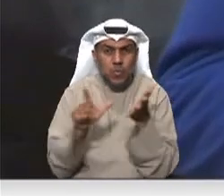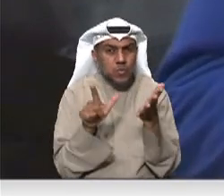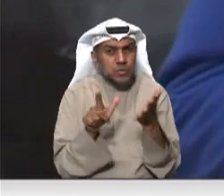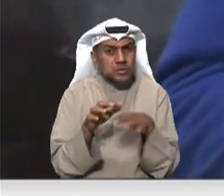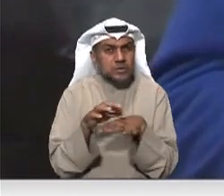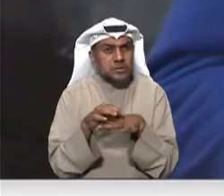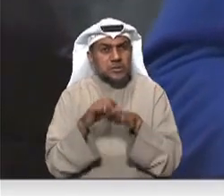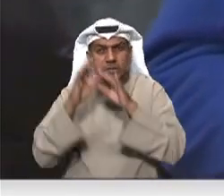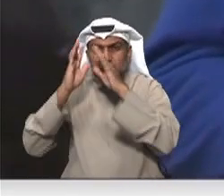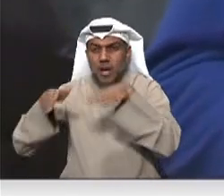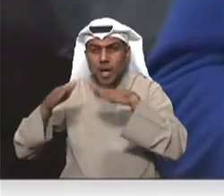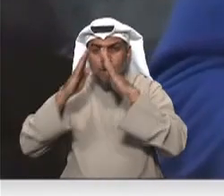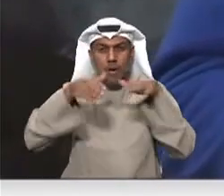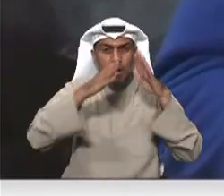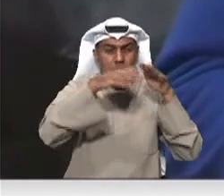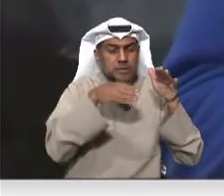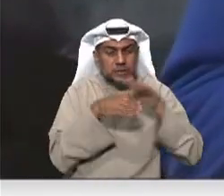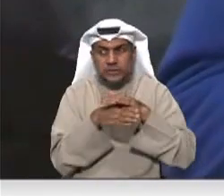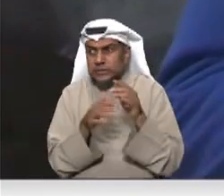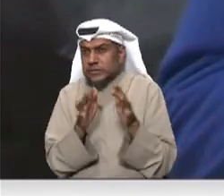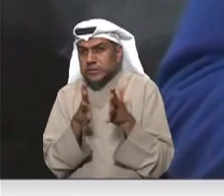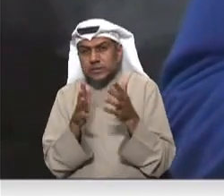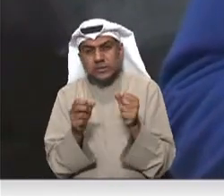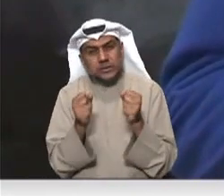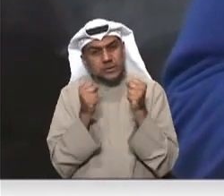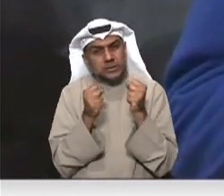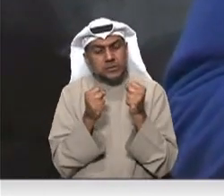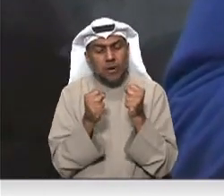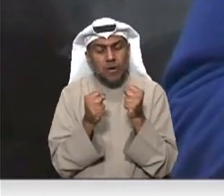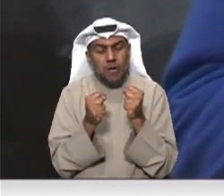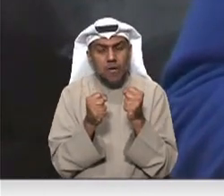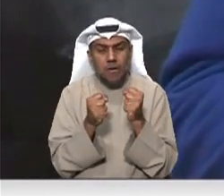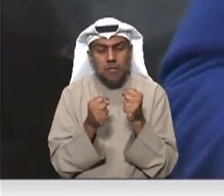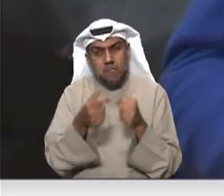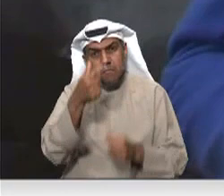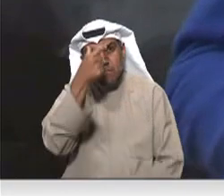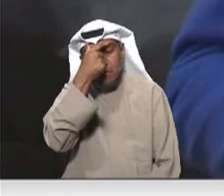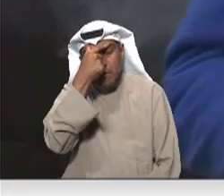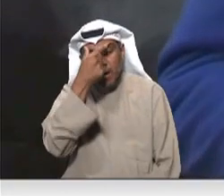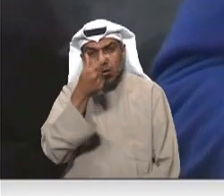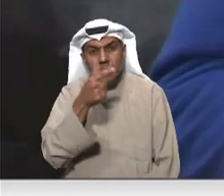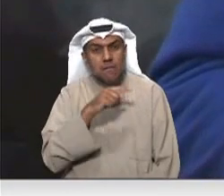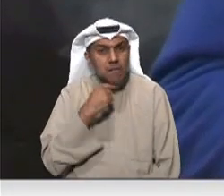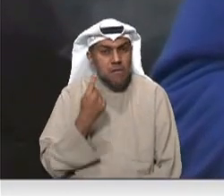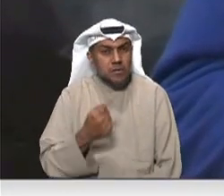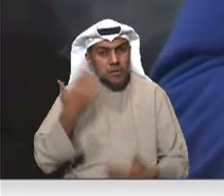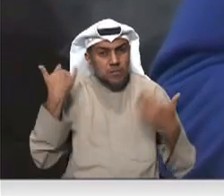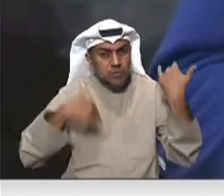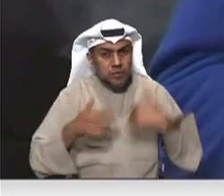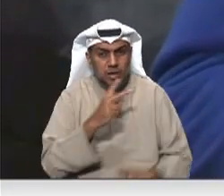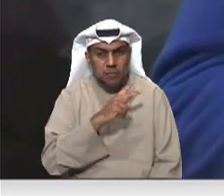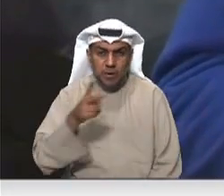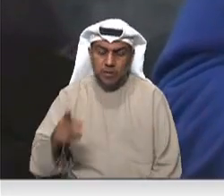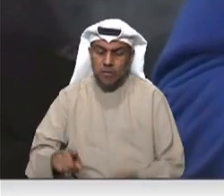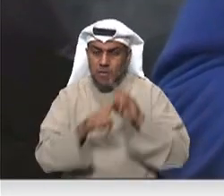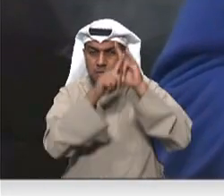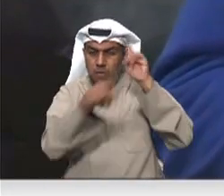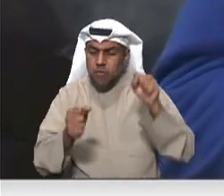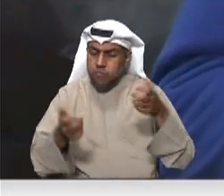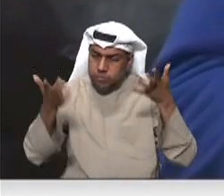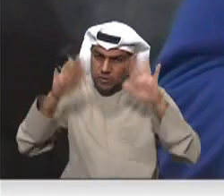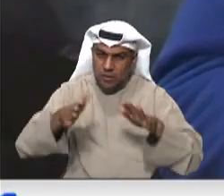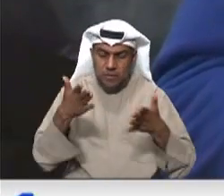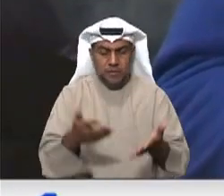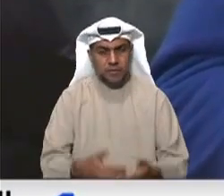الايواء بغزه سيئه للغايه من جراء استمرار الحرب العدوانيه على القطاع عبد الرحيم ابو